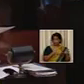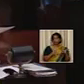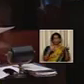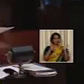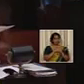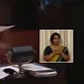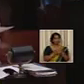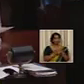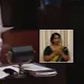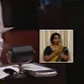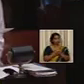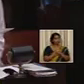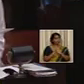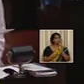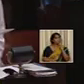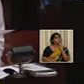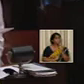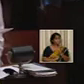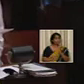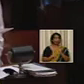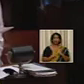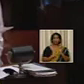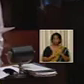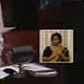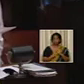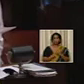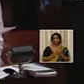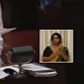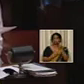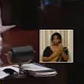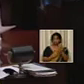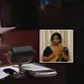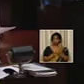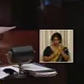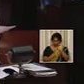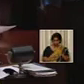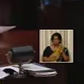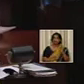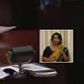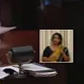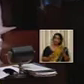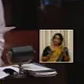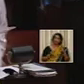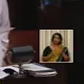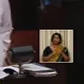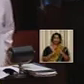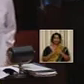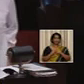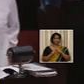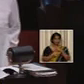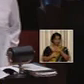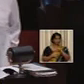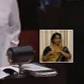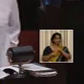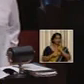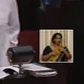තැන්පත් මුදල සහ ගෙවිය යුතු පොලි මුදල් ලබා දෙනට ඔබ කටයුතු කරනවද? එසේ නැත්නම් ද ෆිනෑන්ස් ආයතනයේ වෙනත්